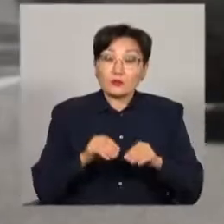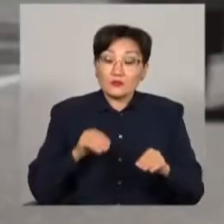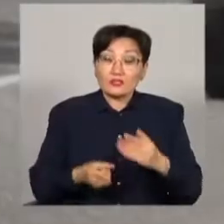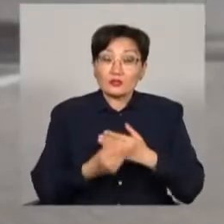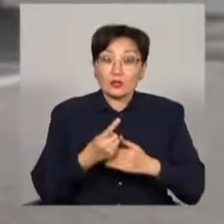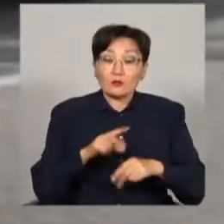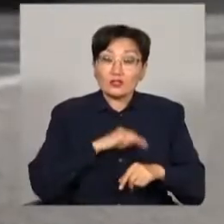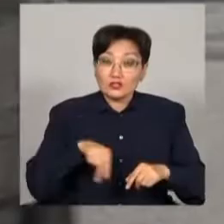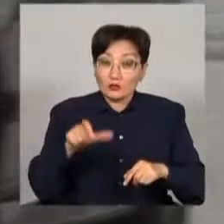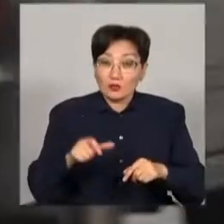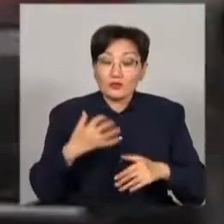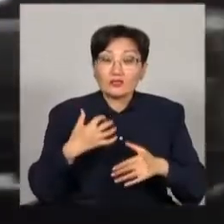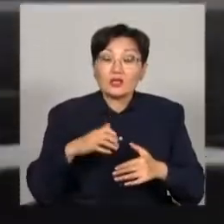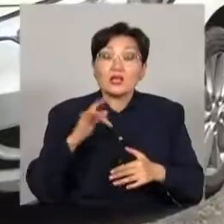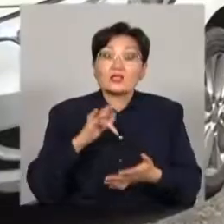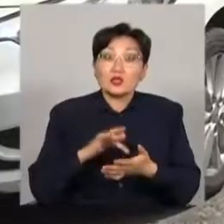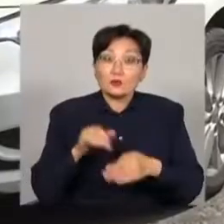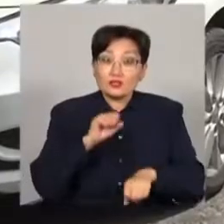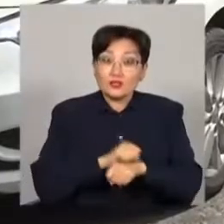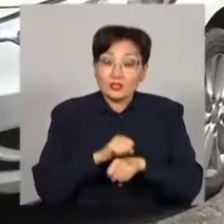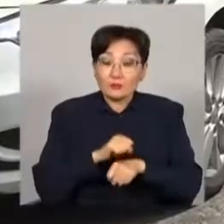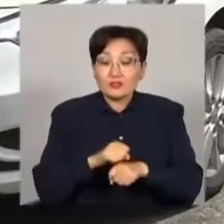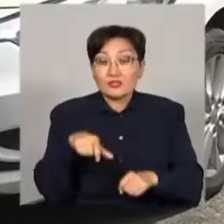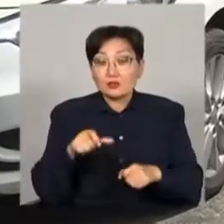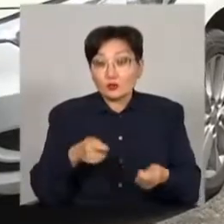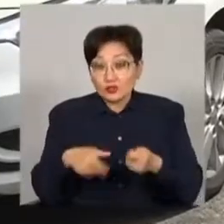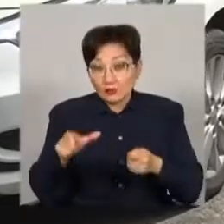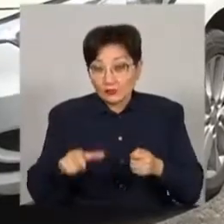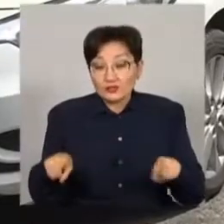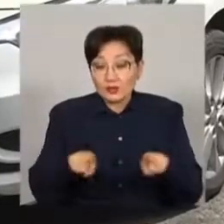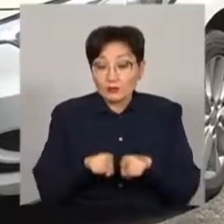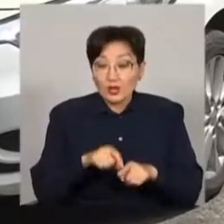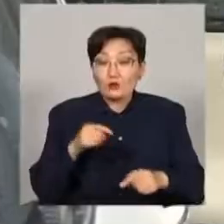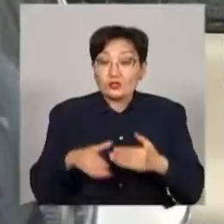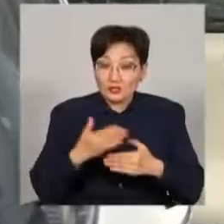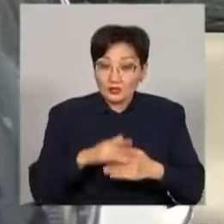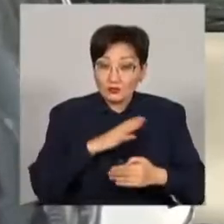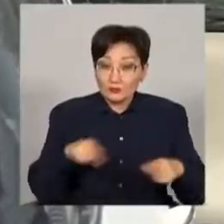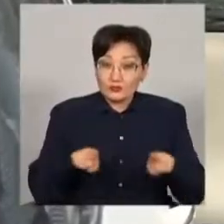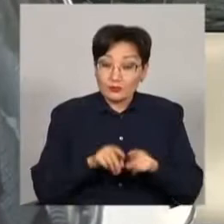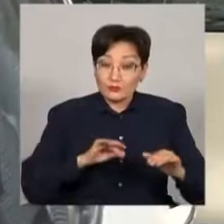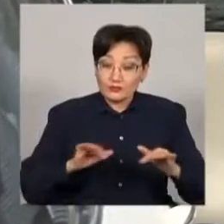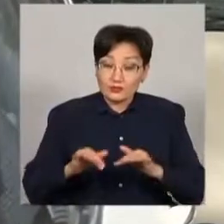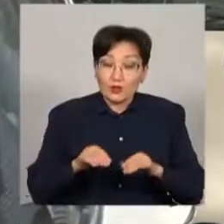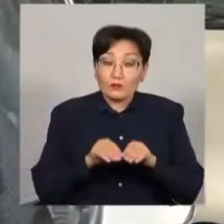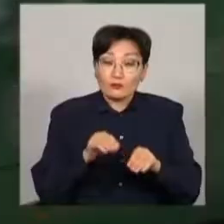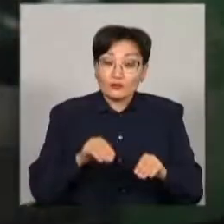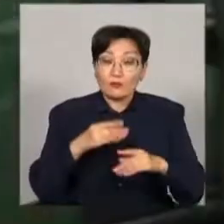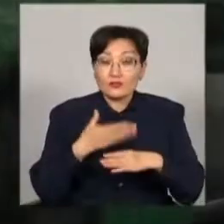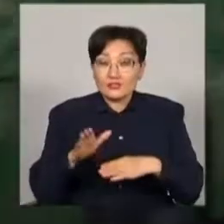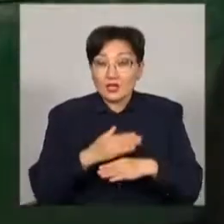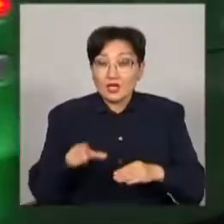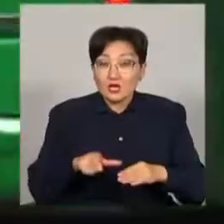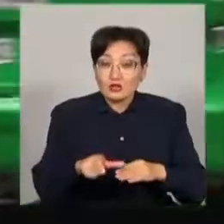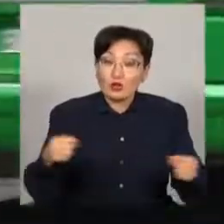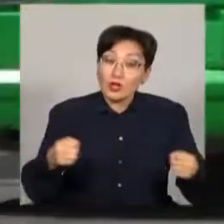Полиция қызметкерлері қақ ортаға тоқтай салған көлік жүргізушілерін де тексерді. Оларды да жауапқа тартты. Мұндай әрекеттің кептелістен бөлек жол